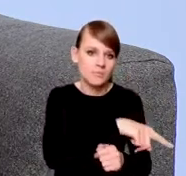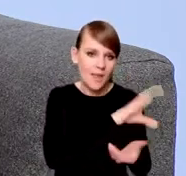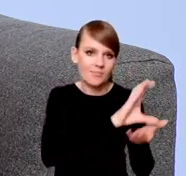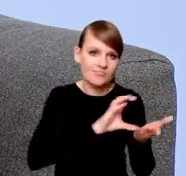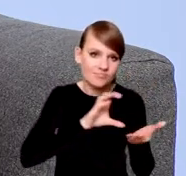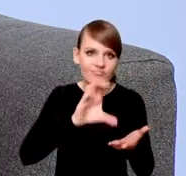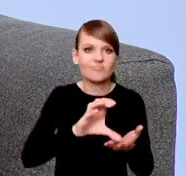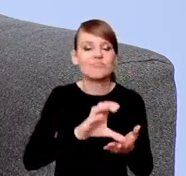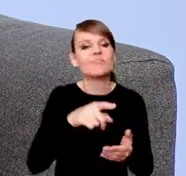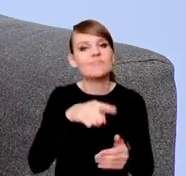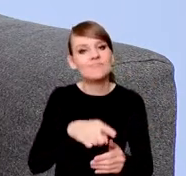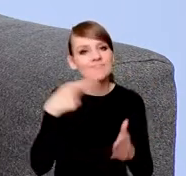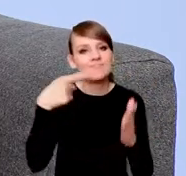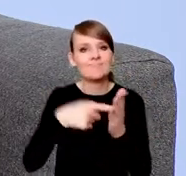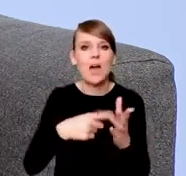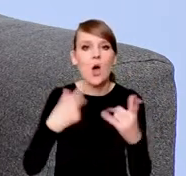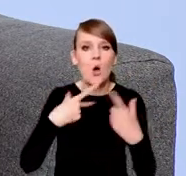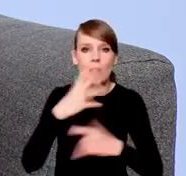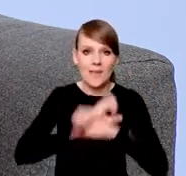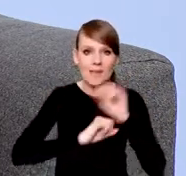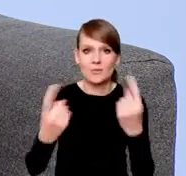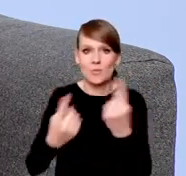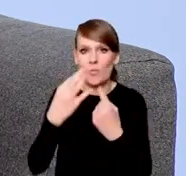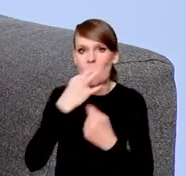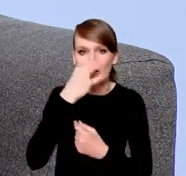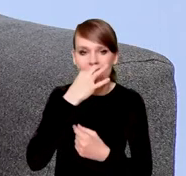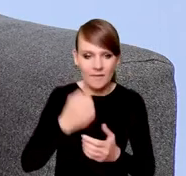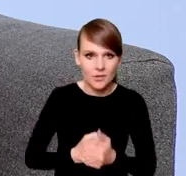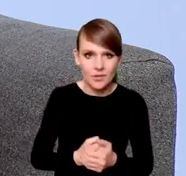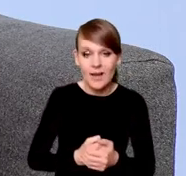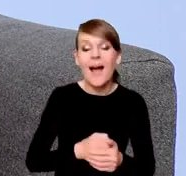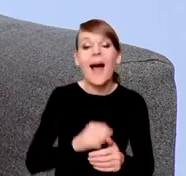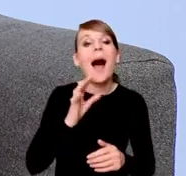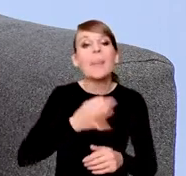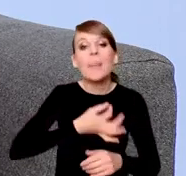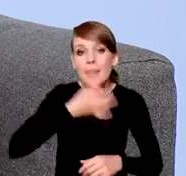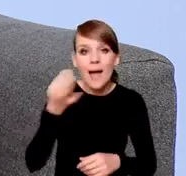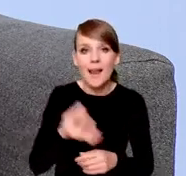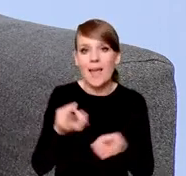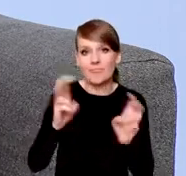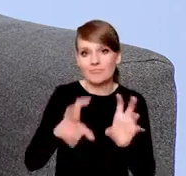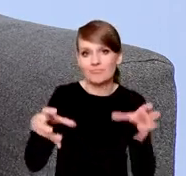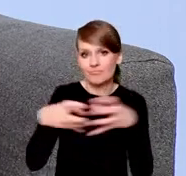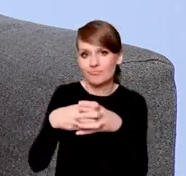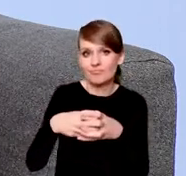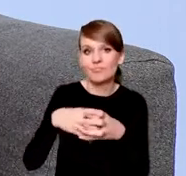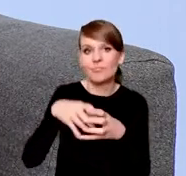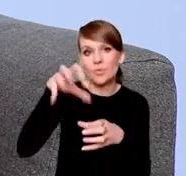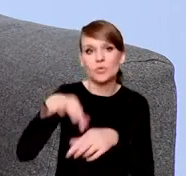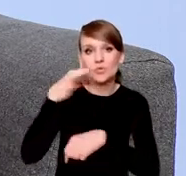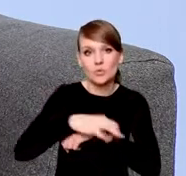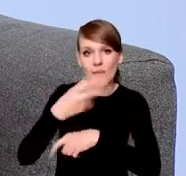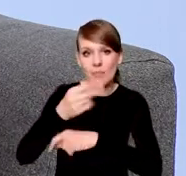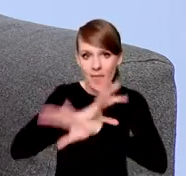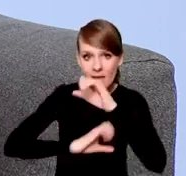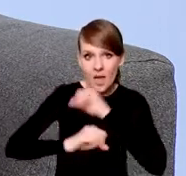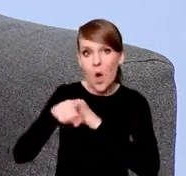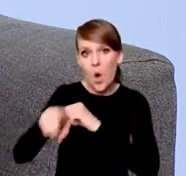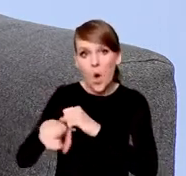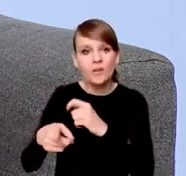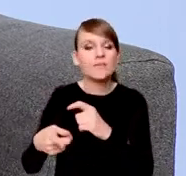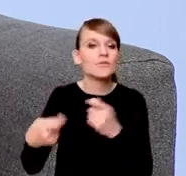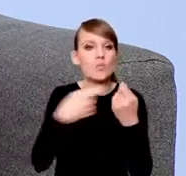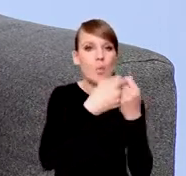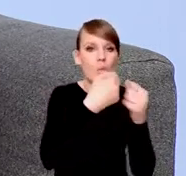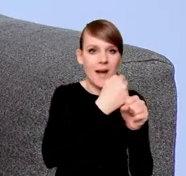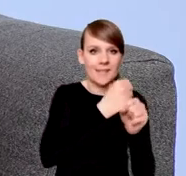niepełnosprawnością. A najlepiej, żeby było zrzeszenie studentów z niepełnosprawnością, które będzie współpracowało z władzami uczelni